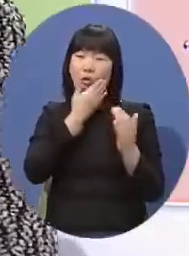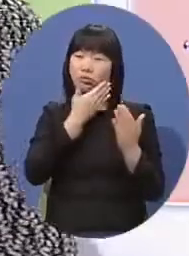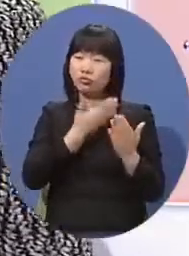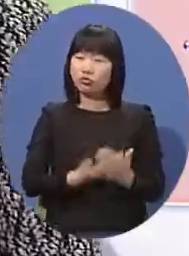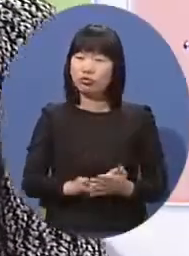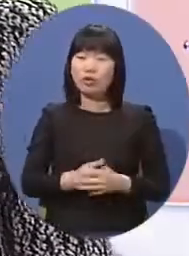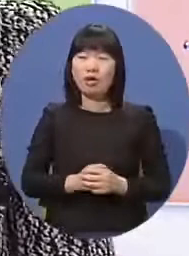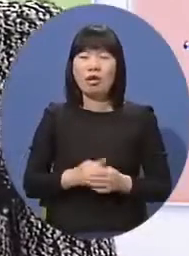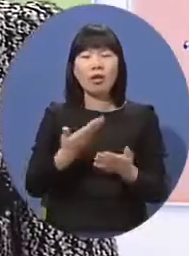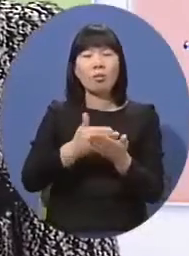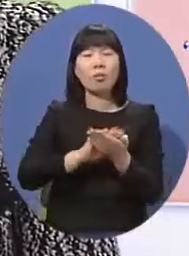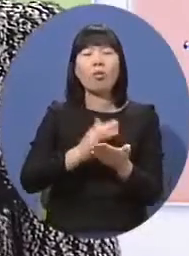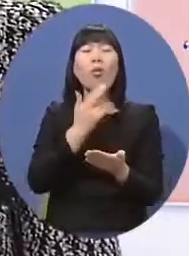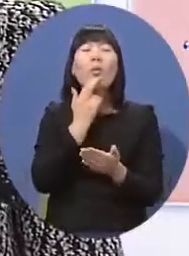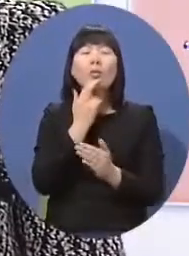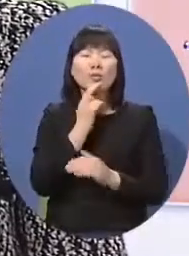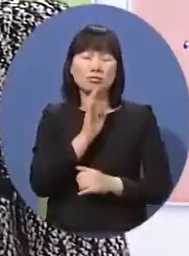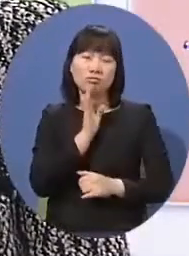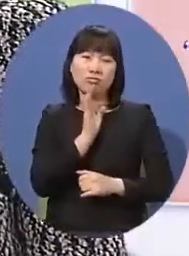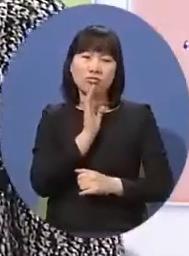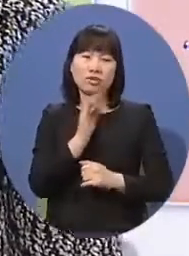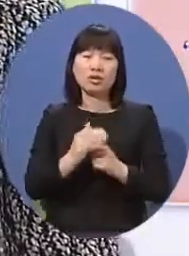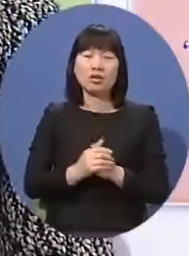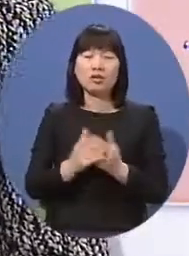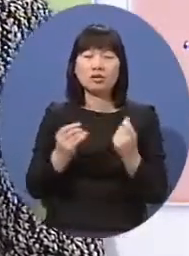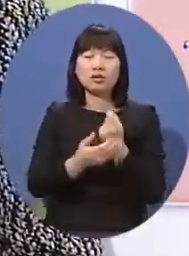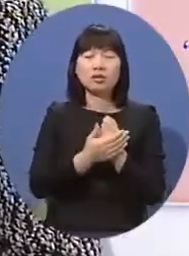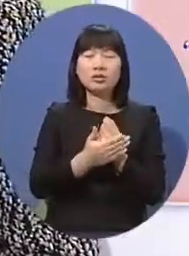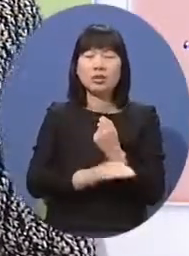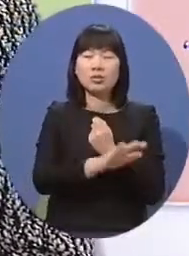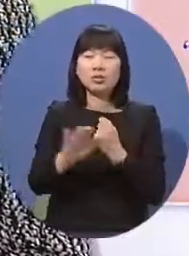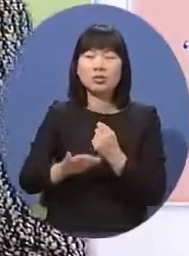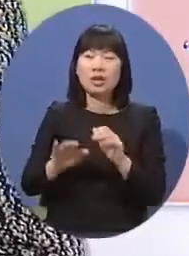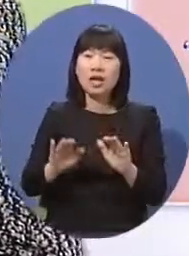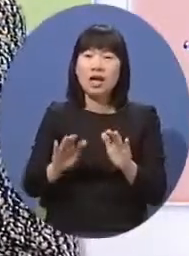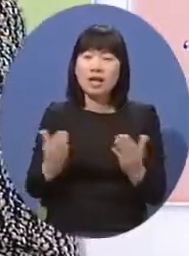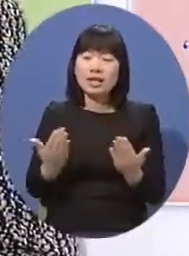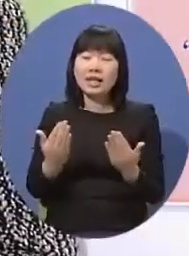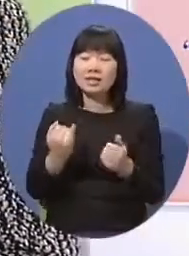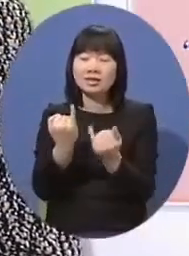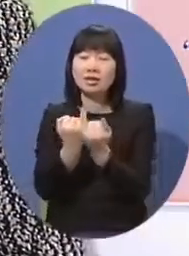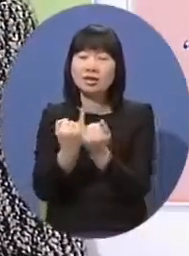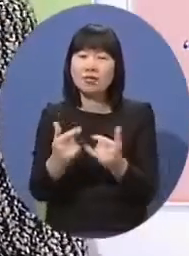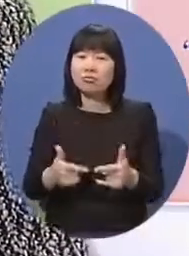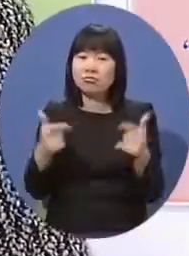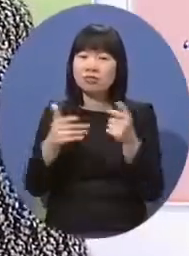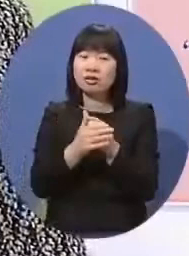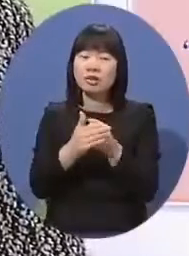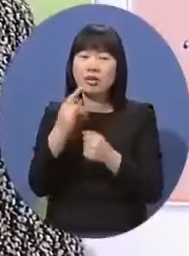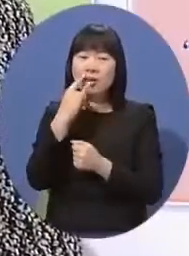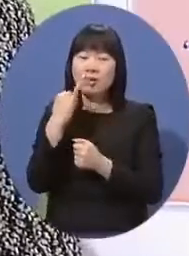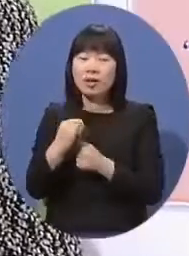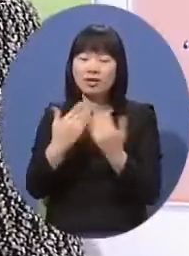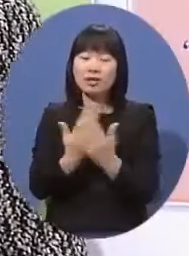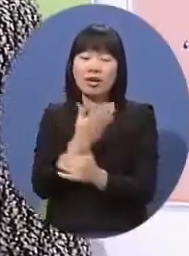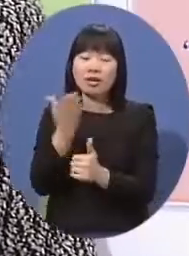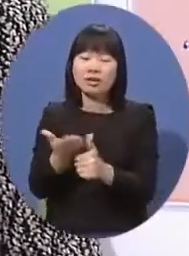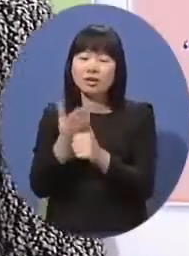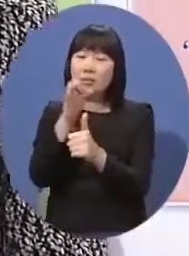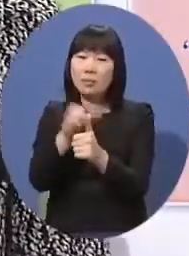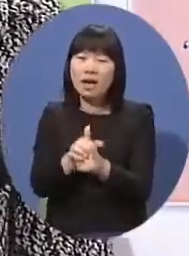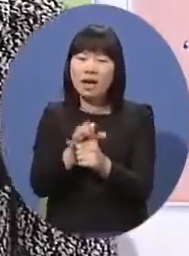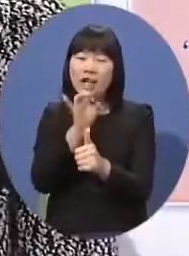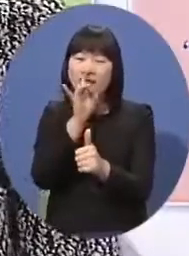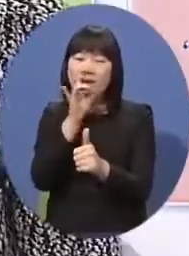거예요. 변덕스럽지 않아야 돼요. 그래서 우리가 이제 일을 하는 여성들이 많아졌기 때문에 엄마가 다 키울 수는